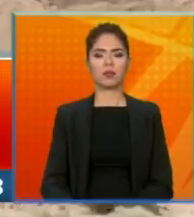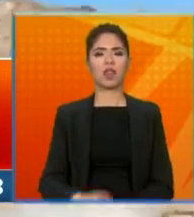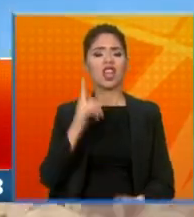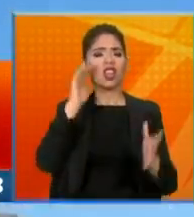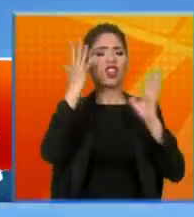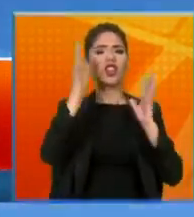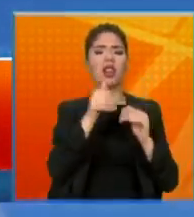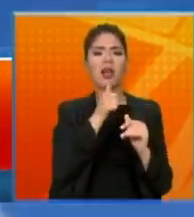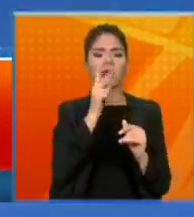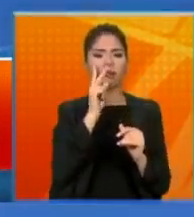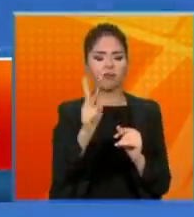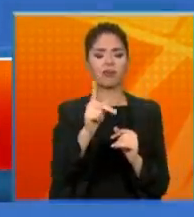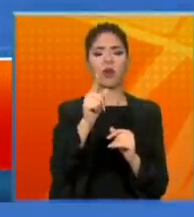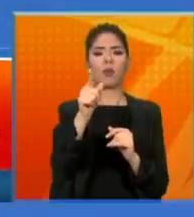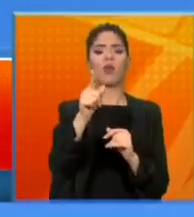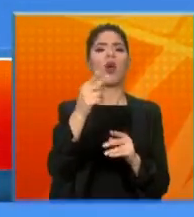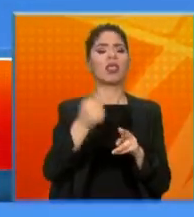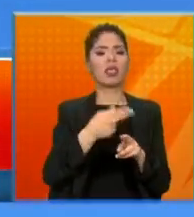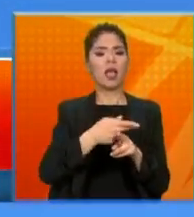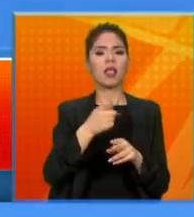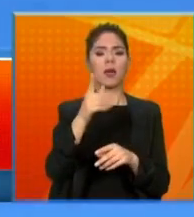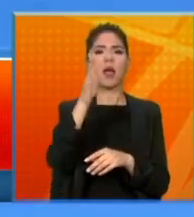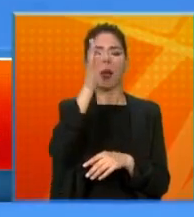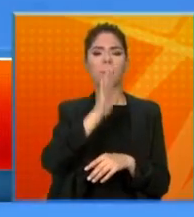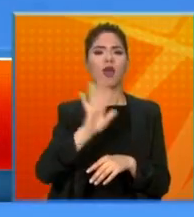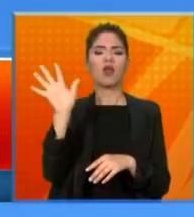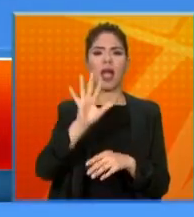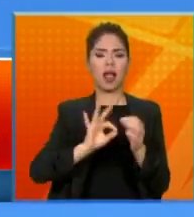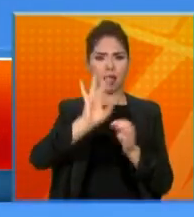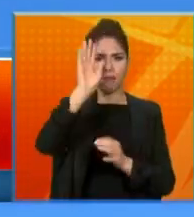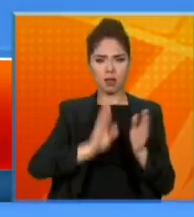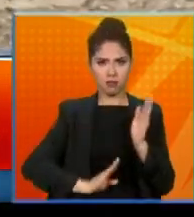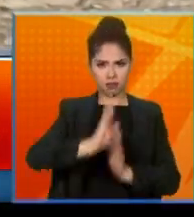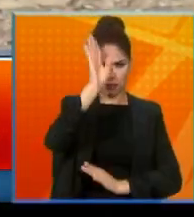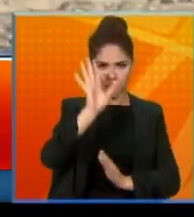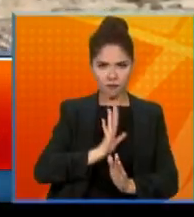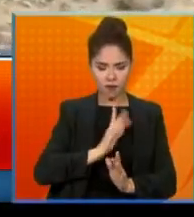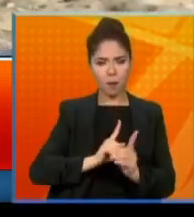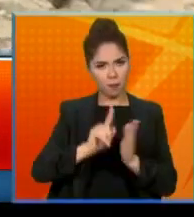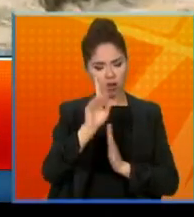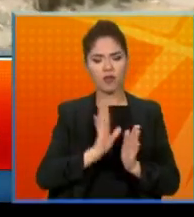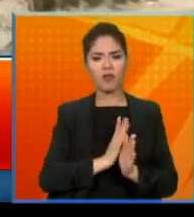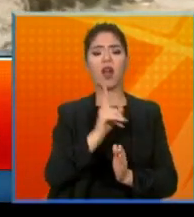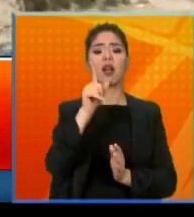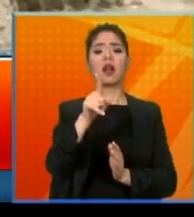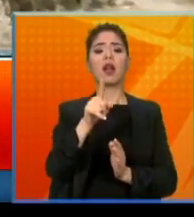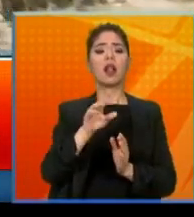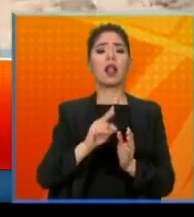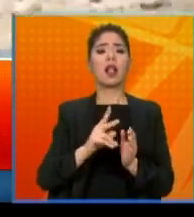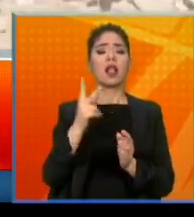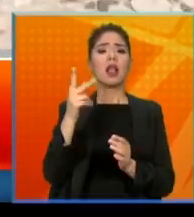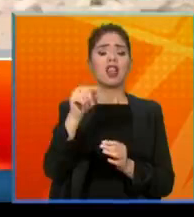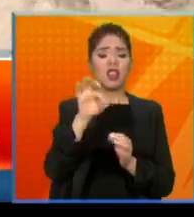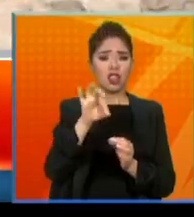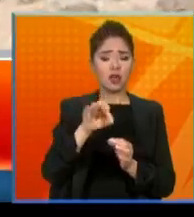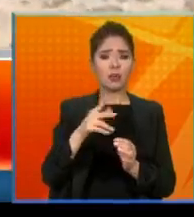Çılgın Mike daha önceki deneylerinde yerden en fazla 550 metre yüksekliğe çıkmayı başarabilmişti. Bu kez birkaç kilometre